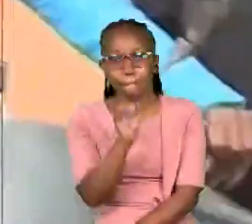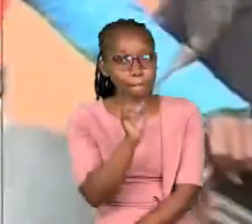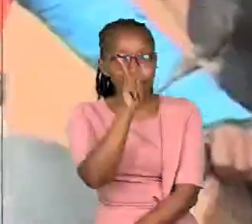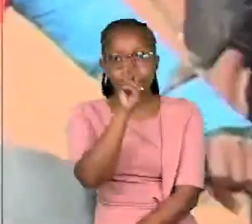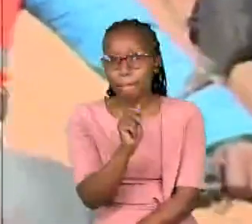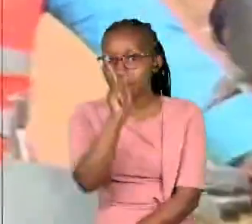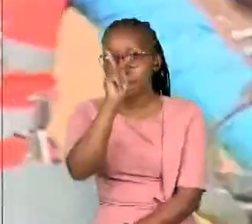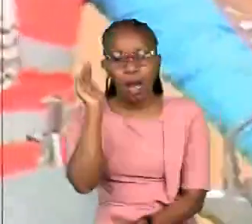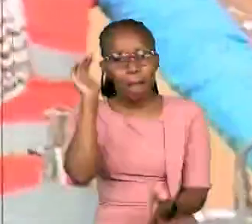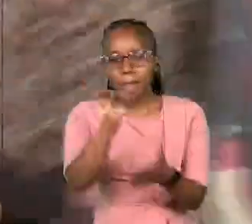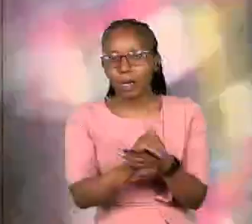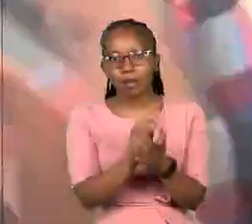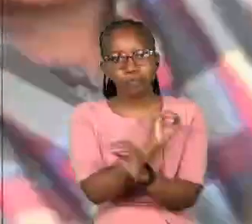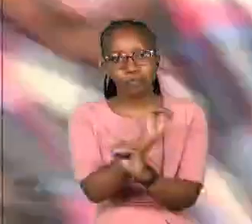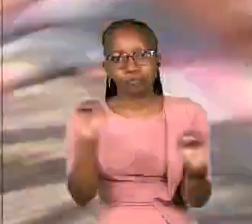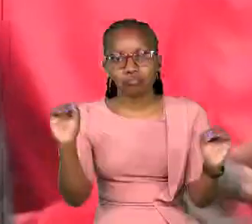kutoamini kilichofanyika.